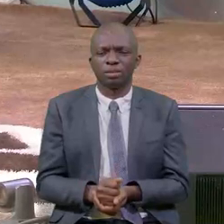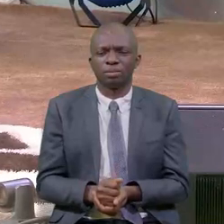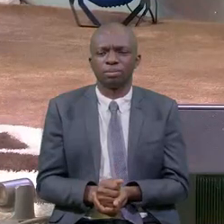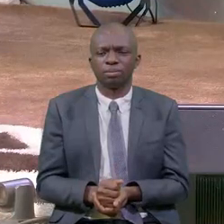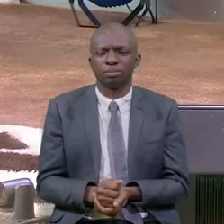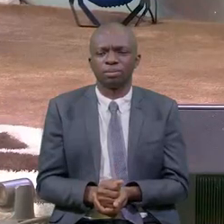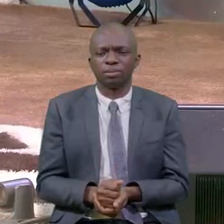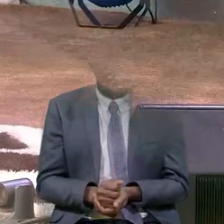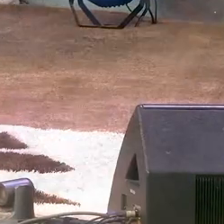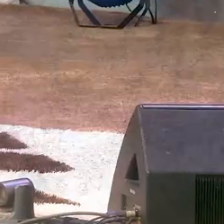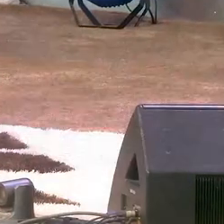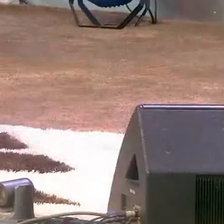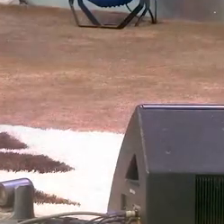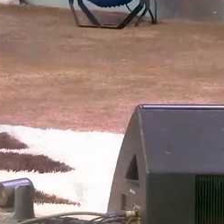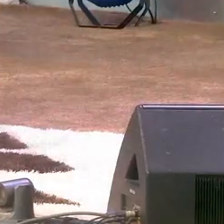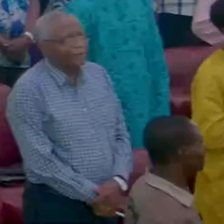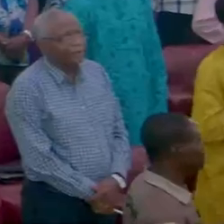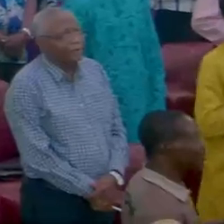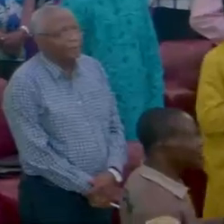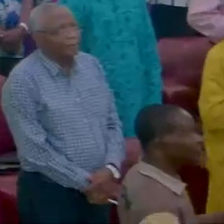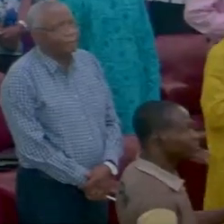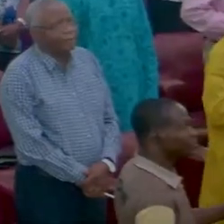Vous êtes tous les bienvenus.